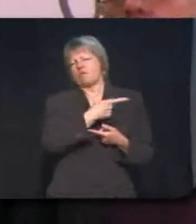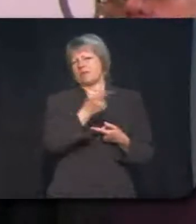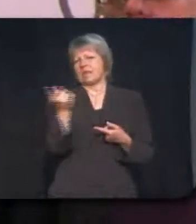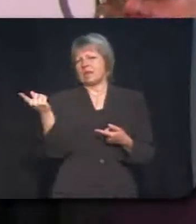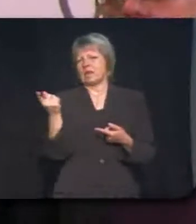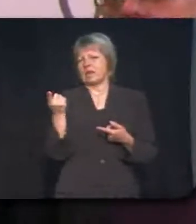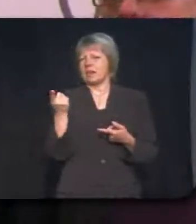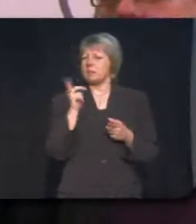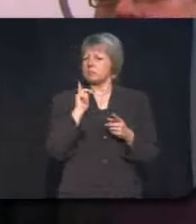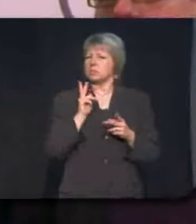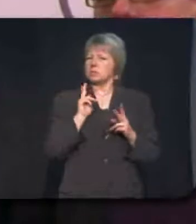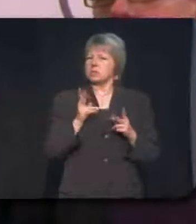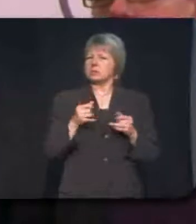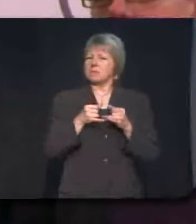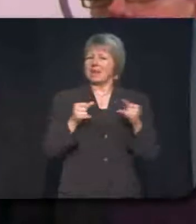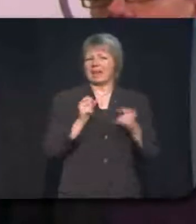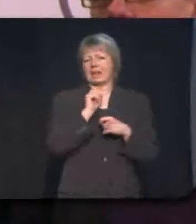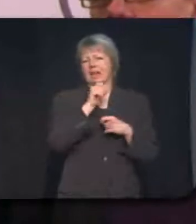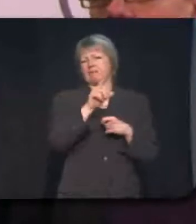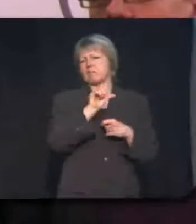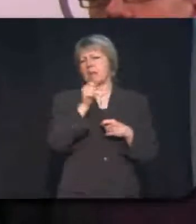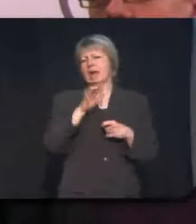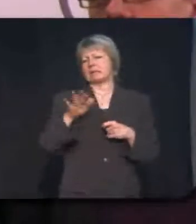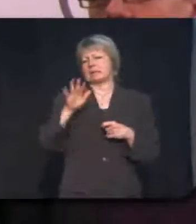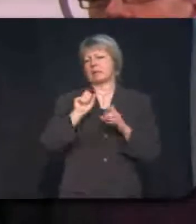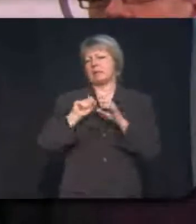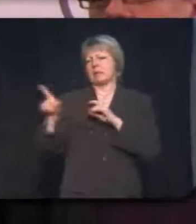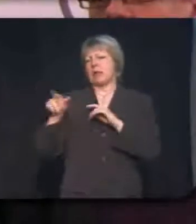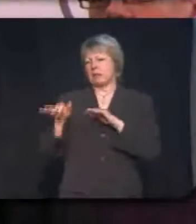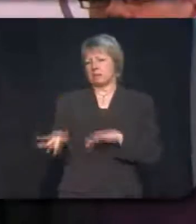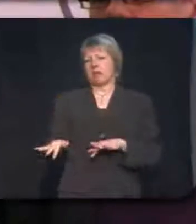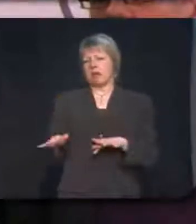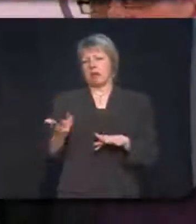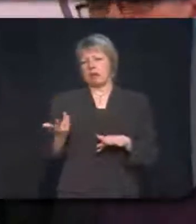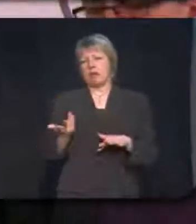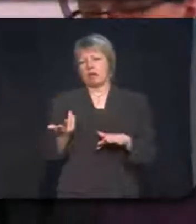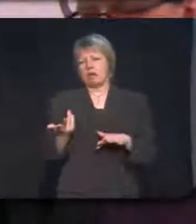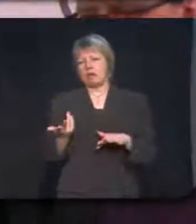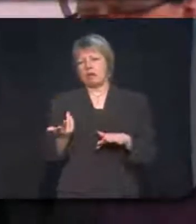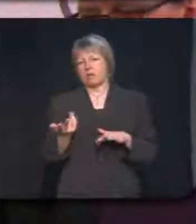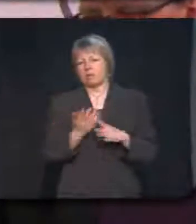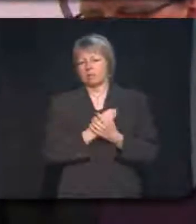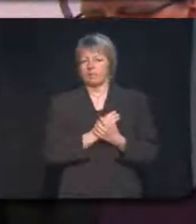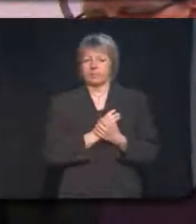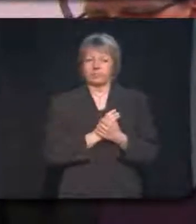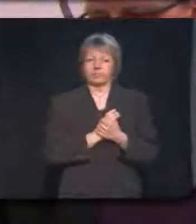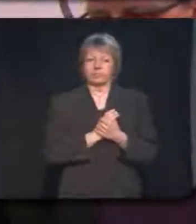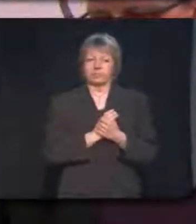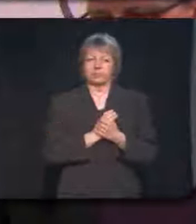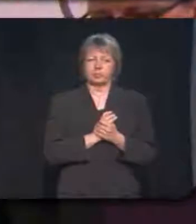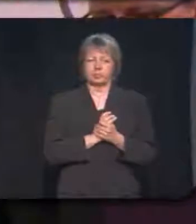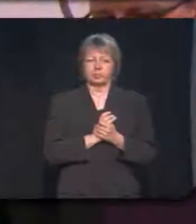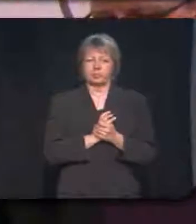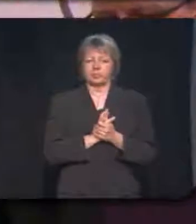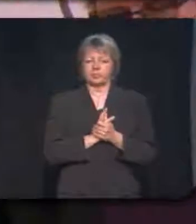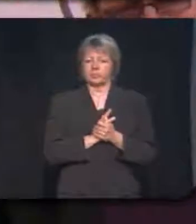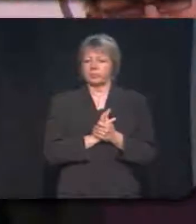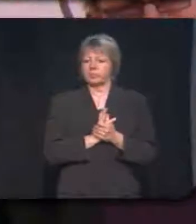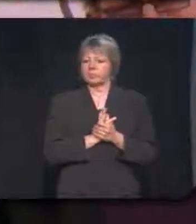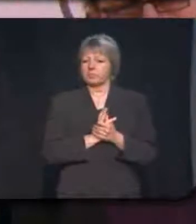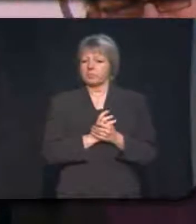waren werden wollen also denn ich habe gehört dass es nur noch ein winziger Teil ist nächste Frage